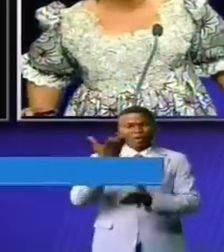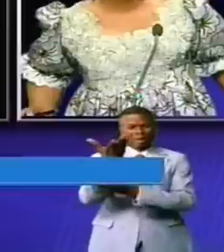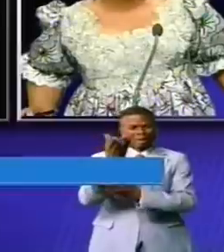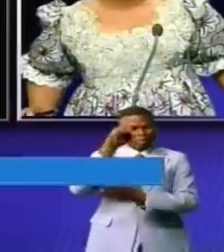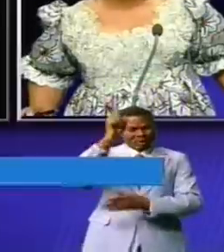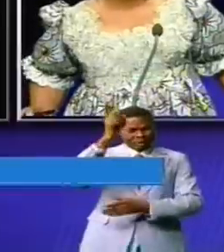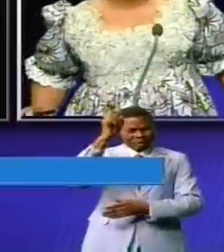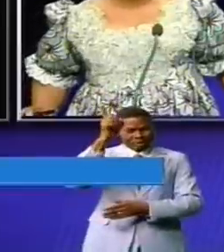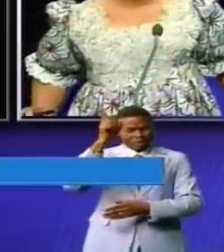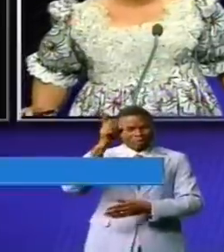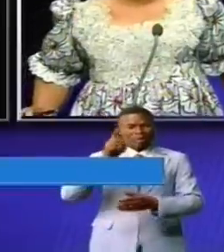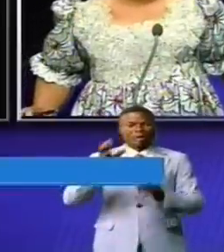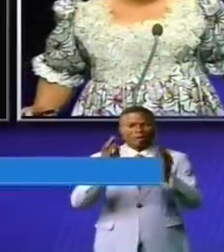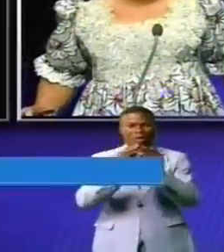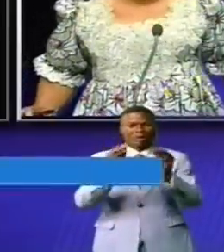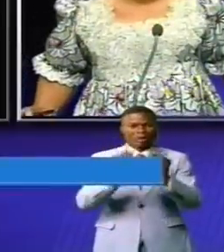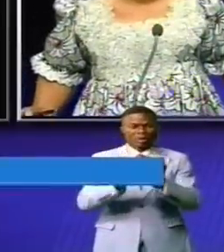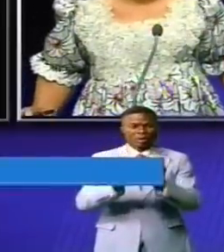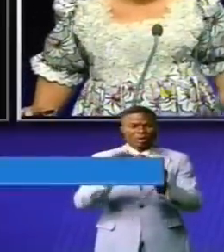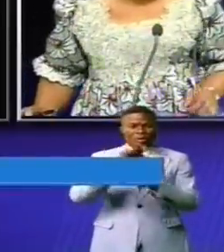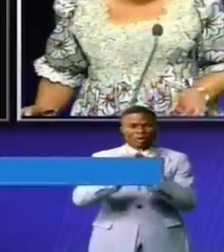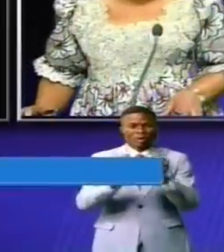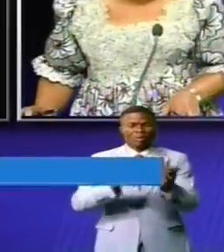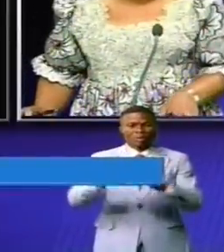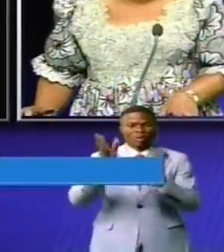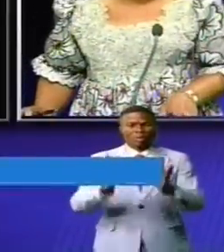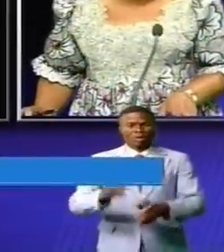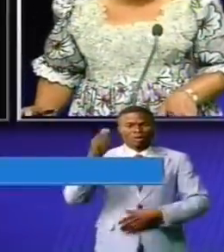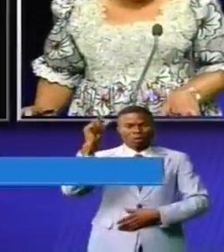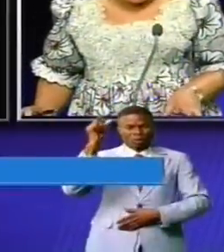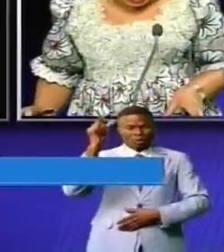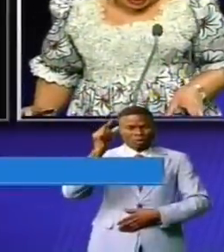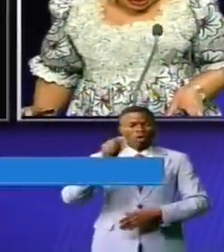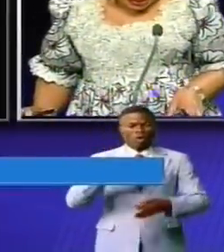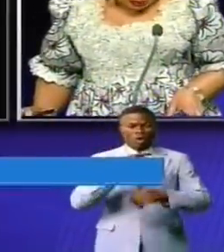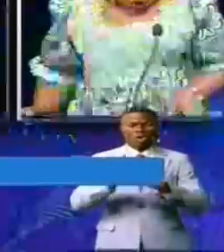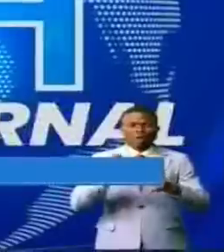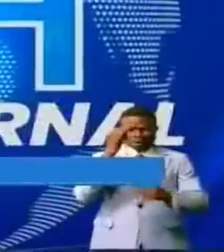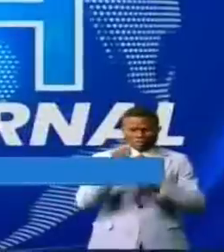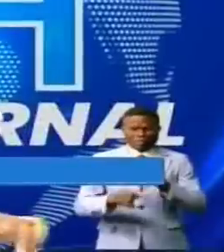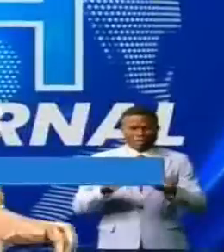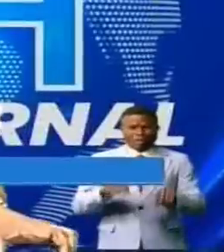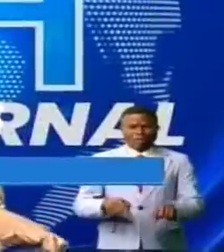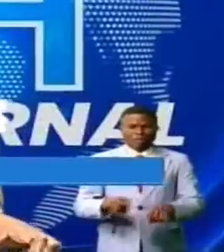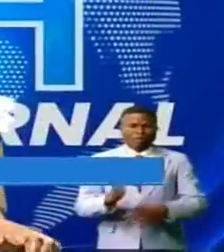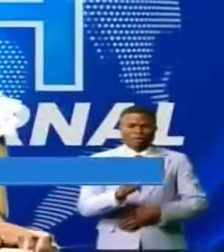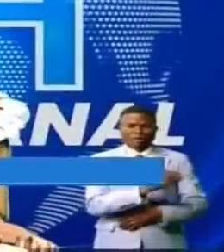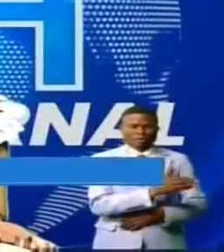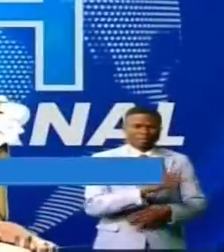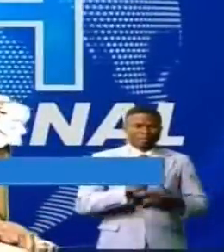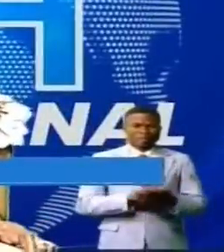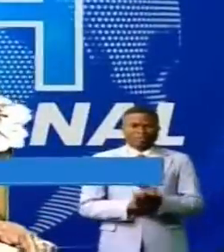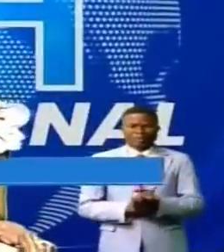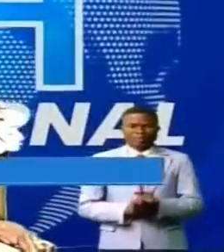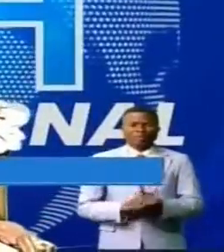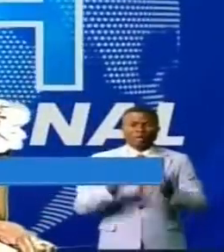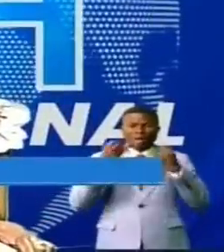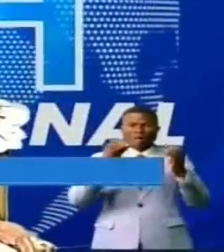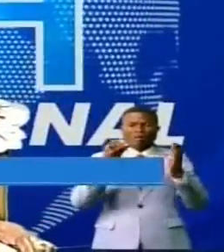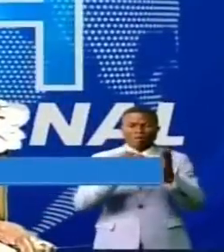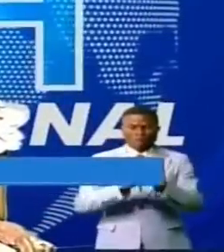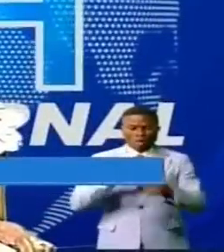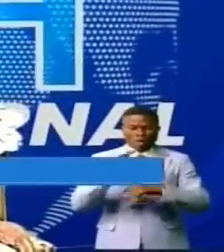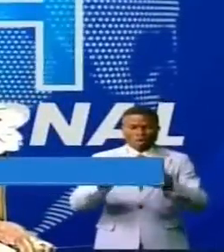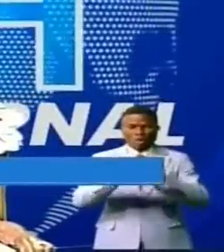recommandation de la table ronde sur la gouvernance minière qui vient de fermer ses portes. Et en nouvelle, ouverture